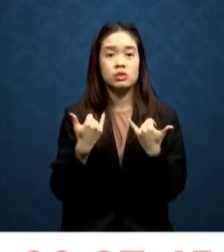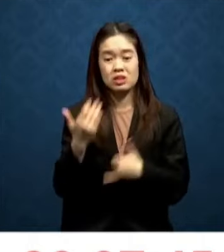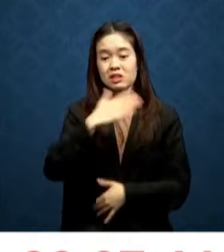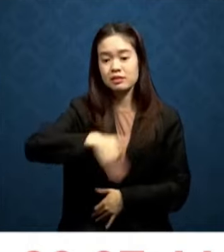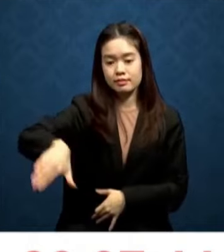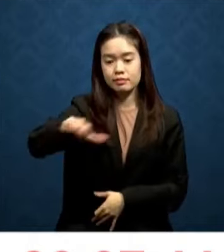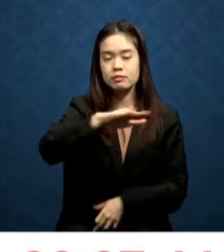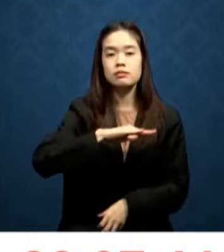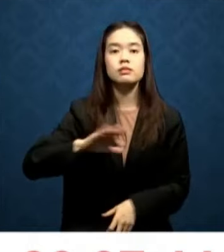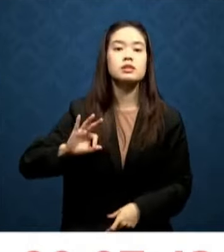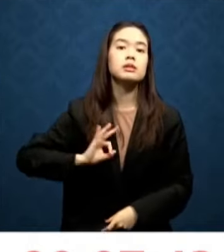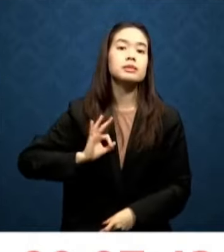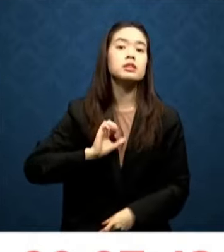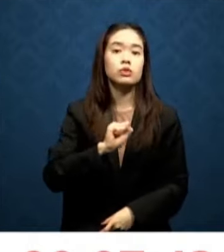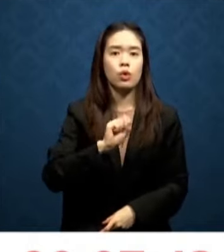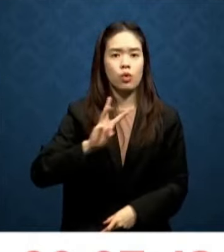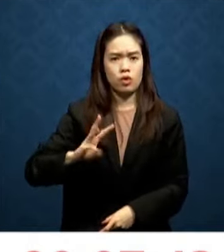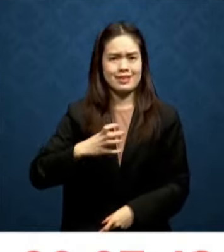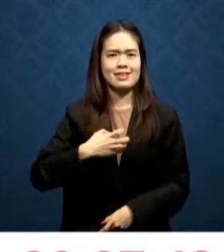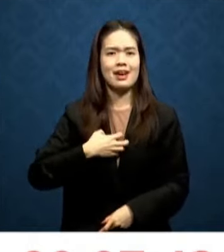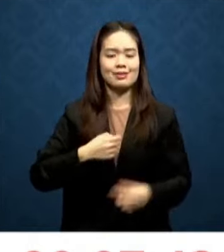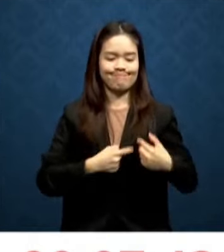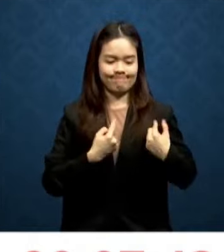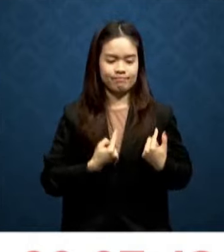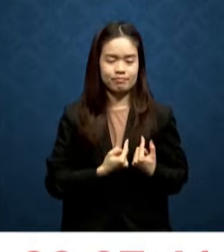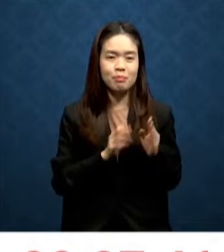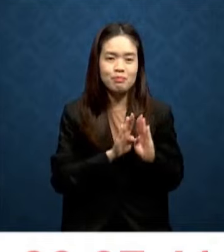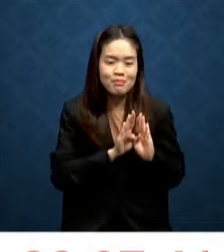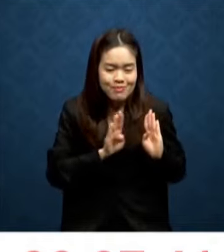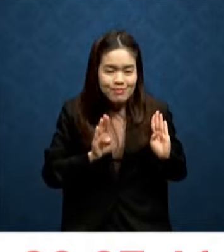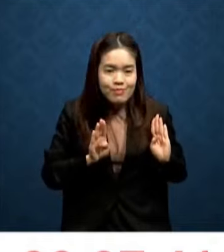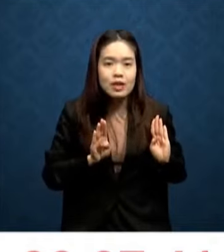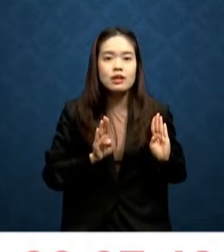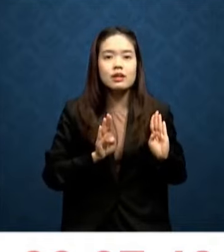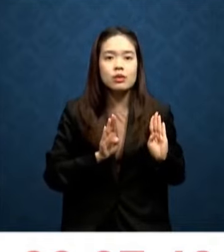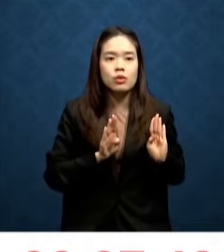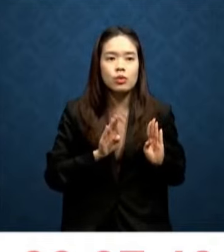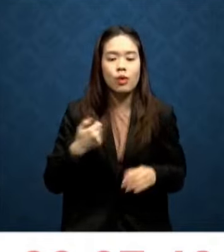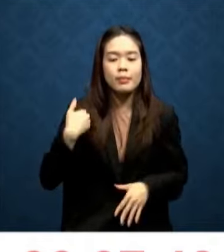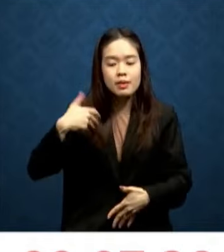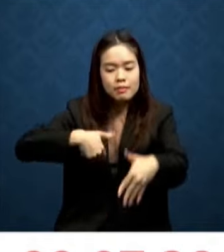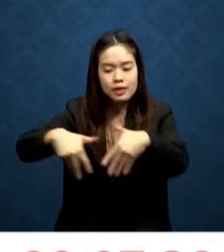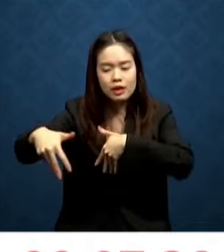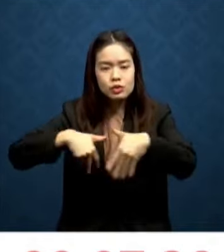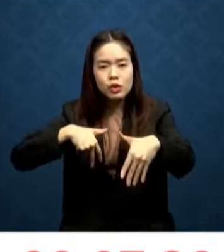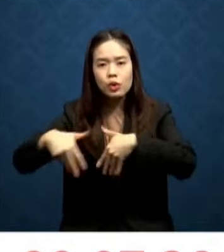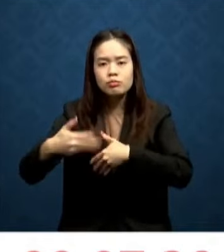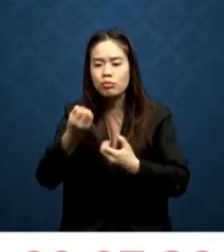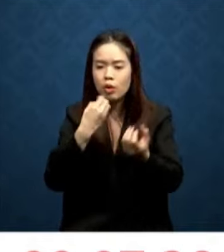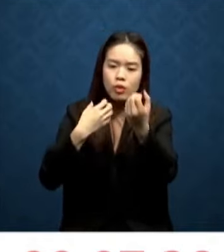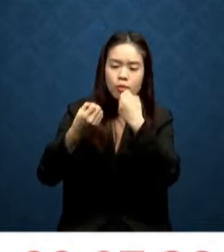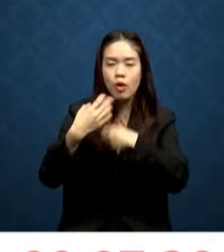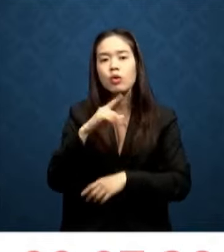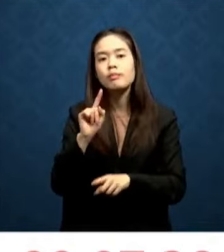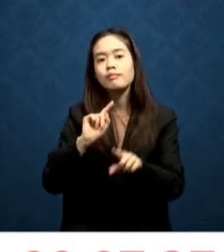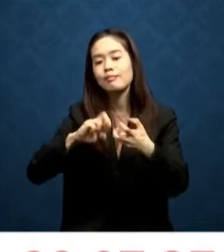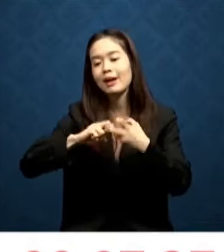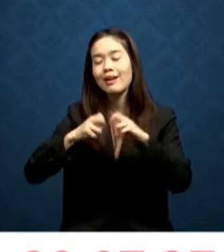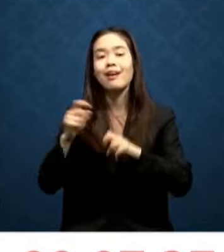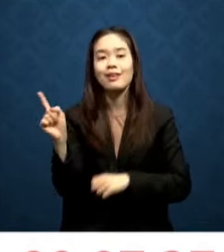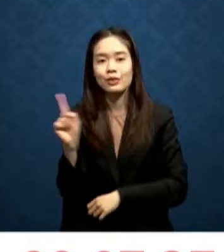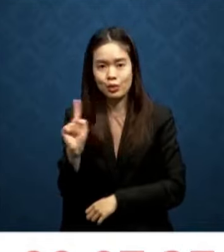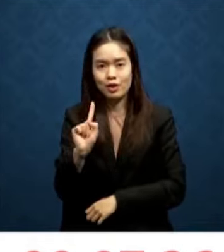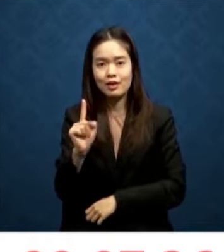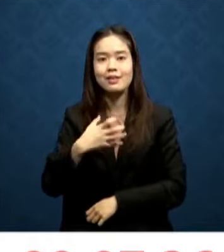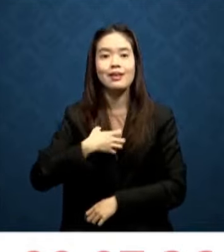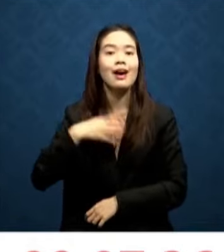หลายนั้นเปิดใจแล้วก็รับฟังสิ่งที่ประชาชนได้สะท้อนมาสิ่งที่เกิดขึ้นมา